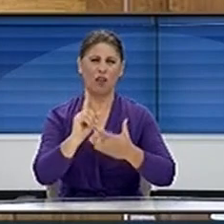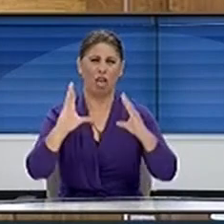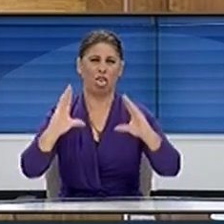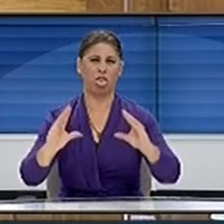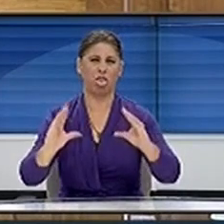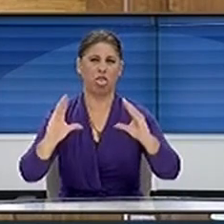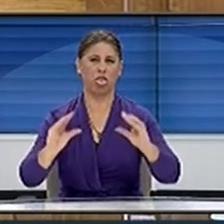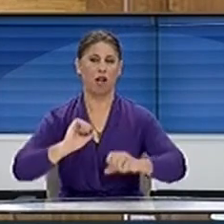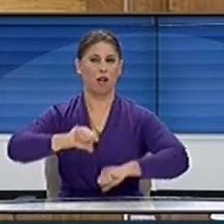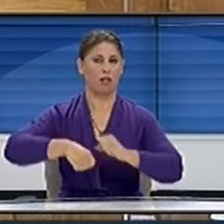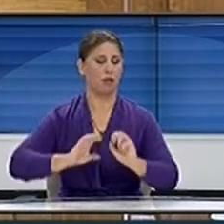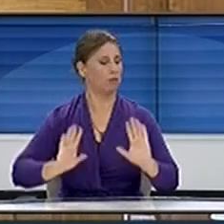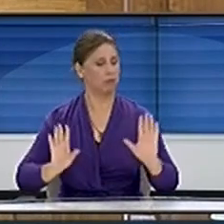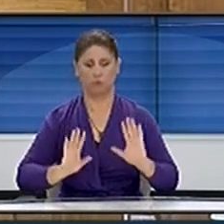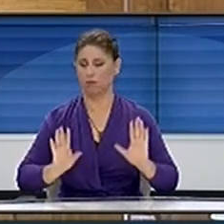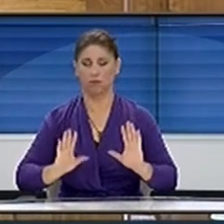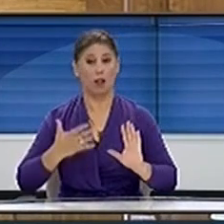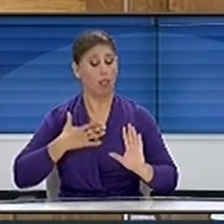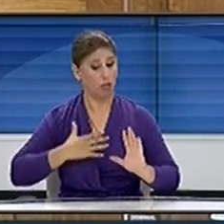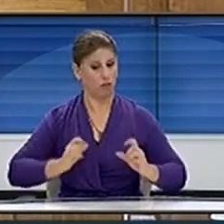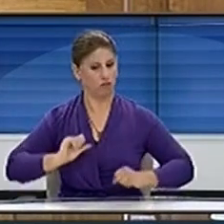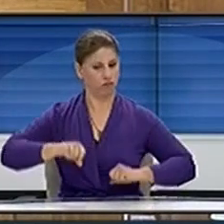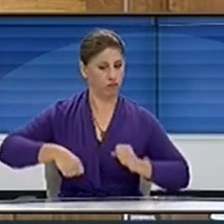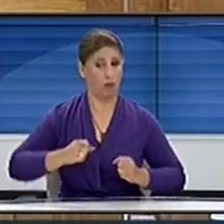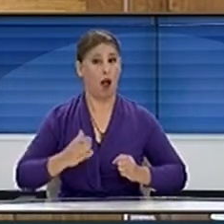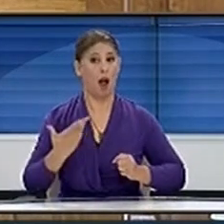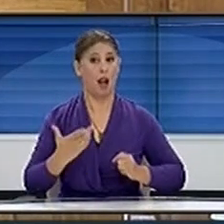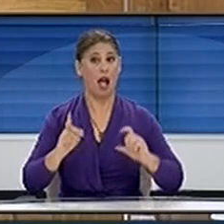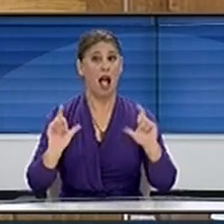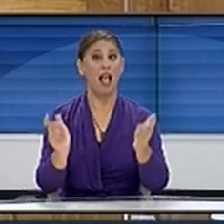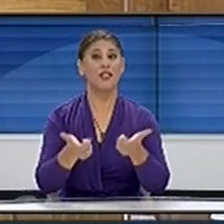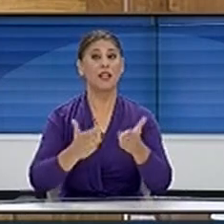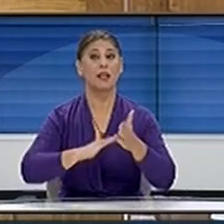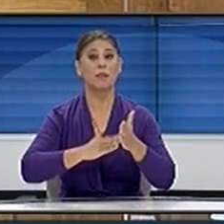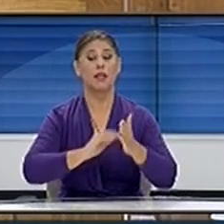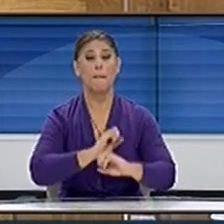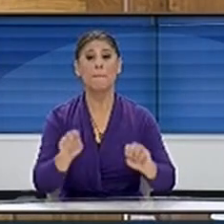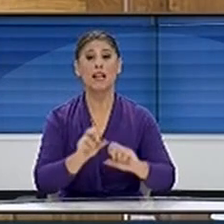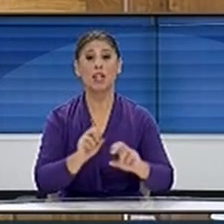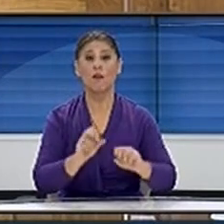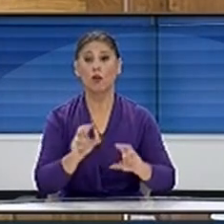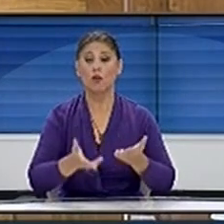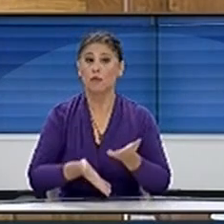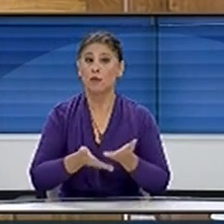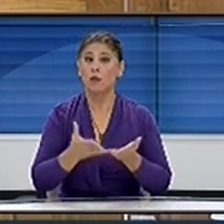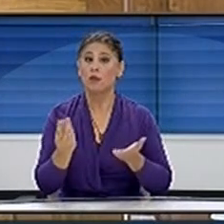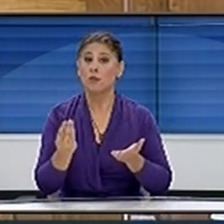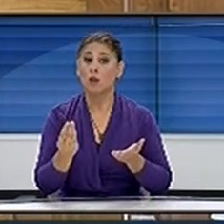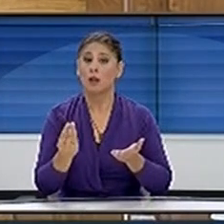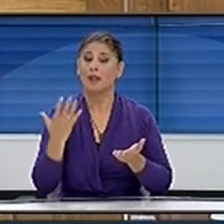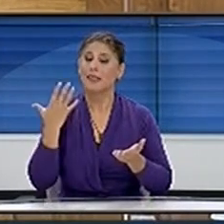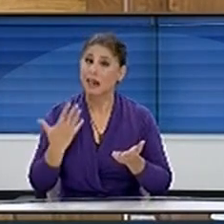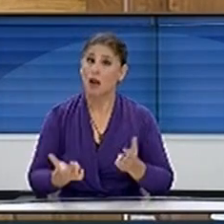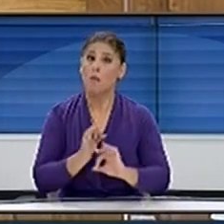της. Γιατί μεταξύ άλλων είναι η Εθνική Υπηρεσία Πληροφοριών που συντέλεσε καθοριστικά ώστε να μας